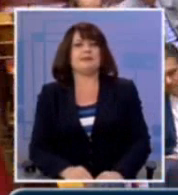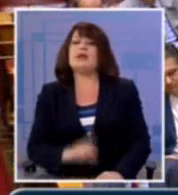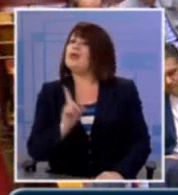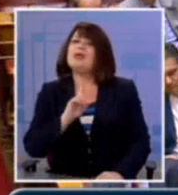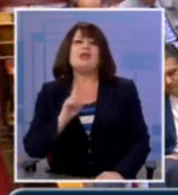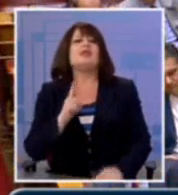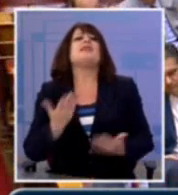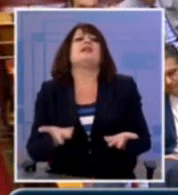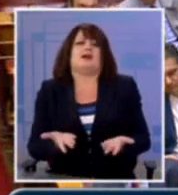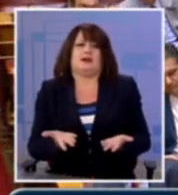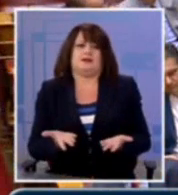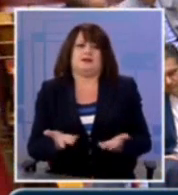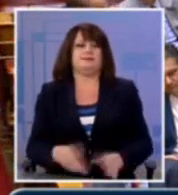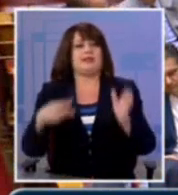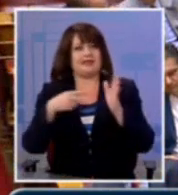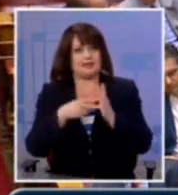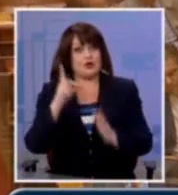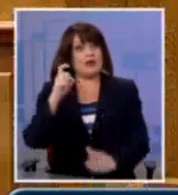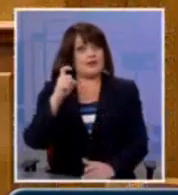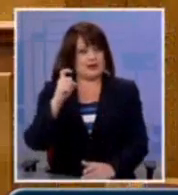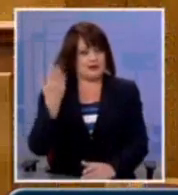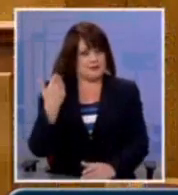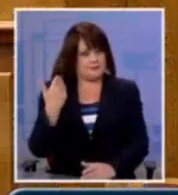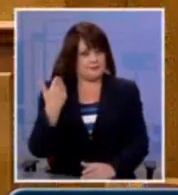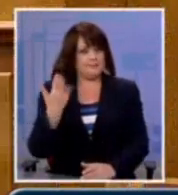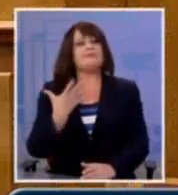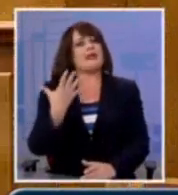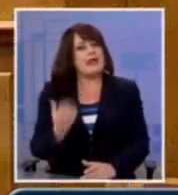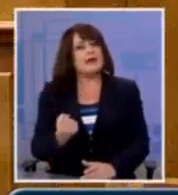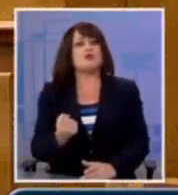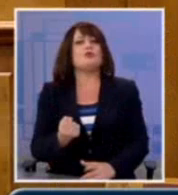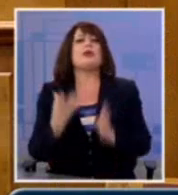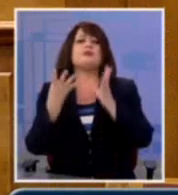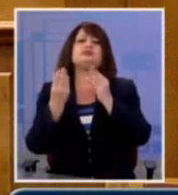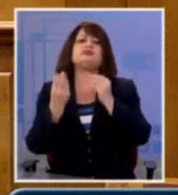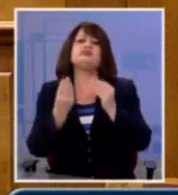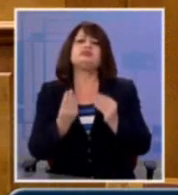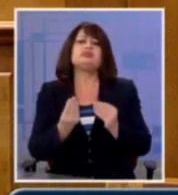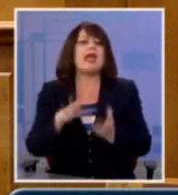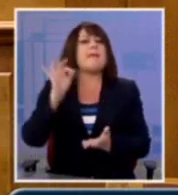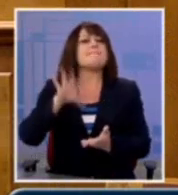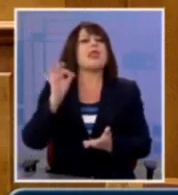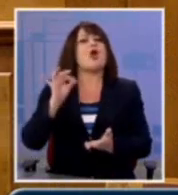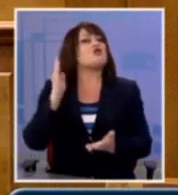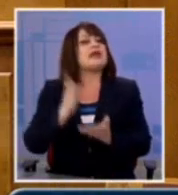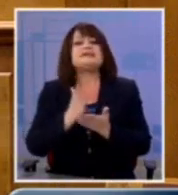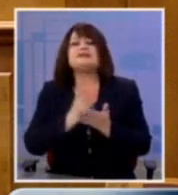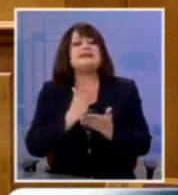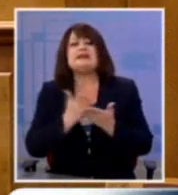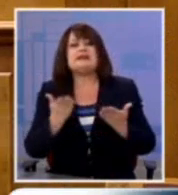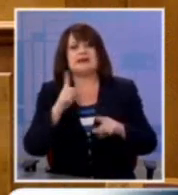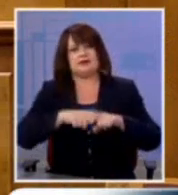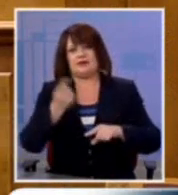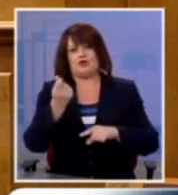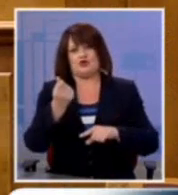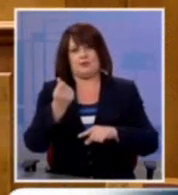πράγματα. Το 2010 υπήρχαν πολλαπλές επιλογές για την ελληνική